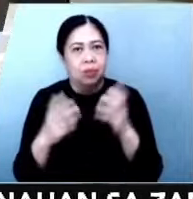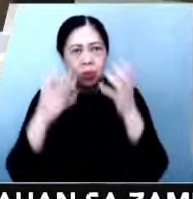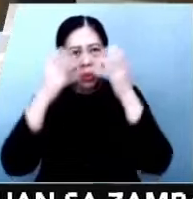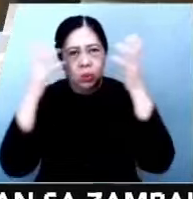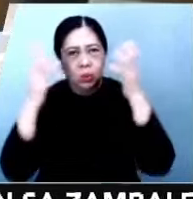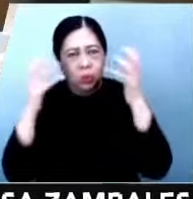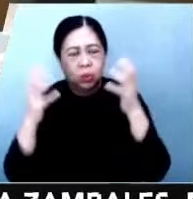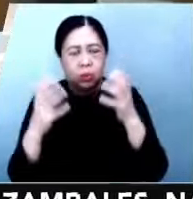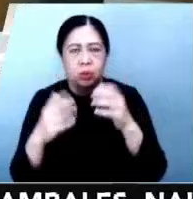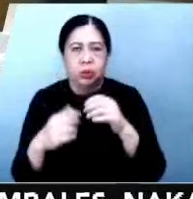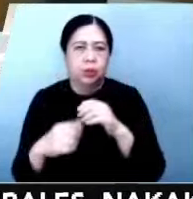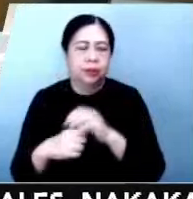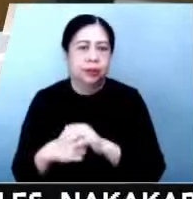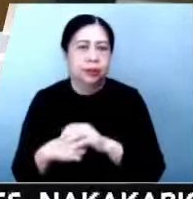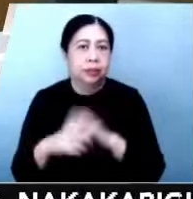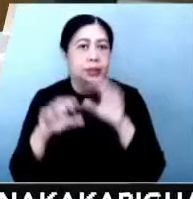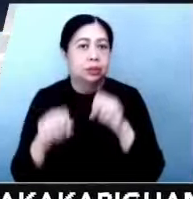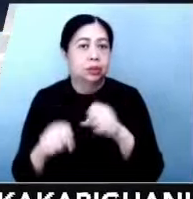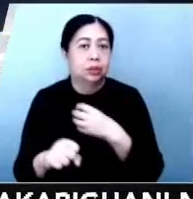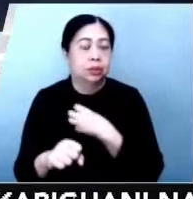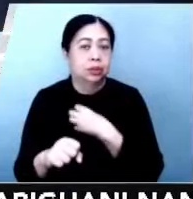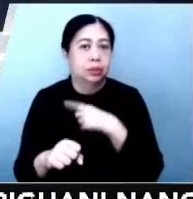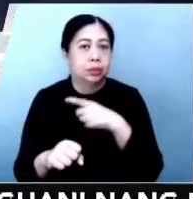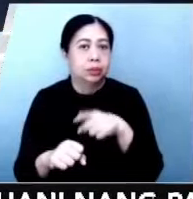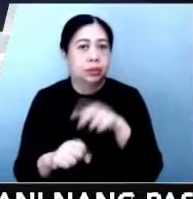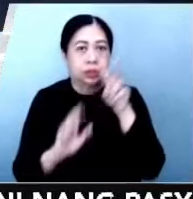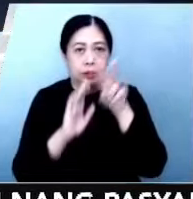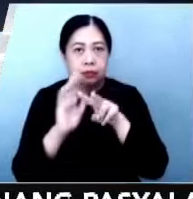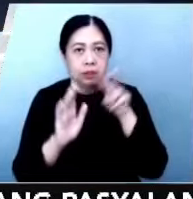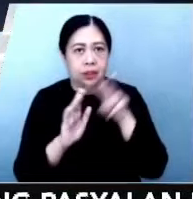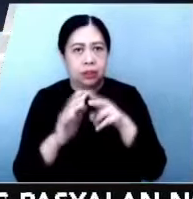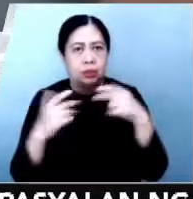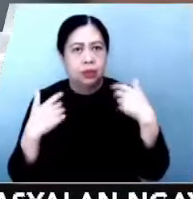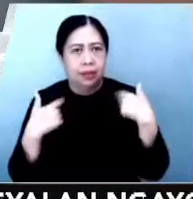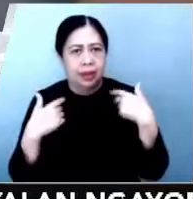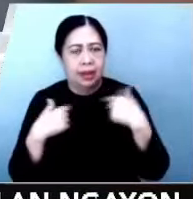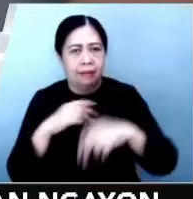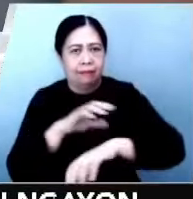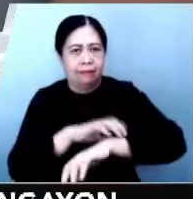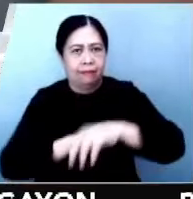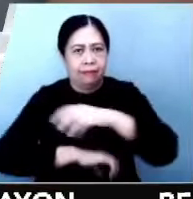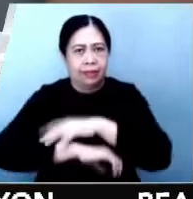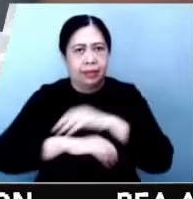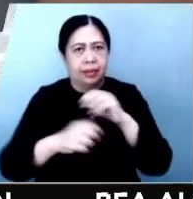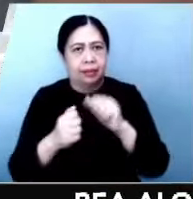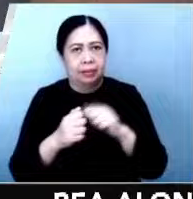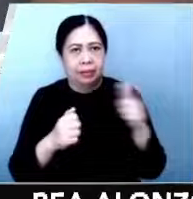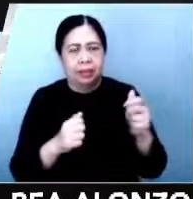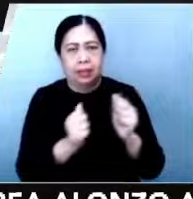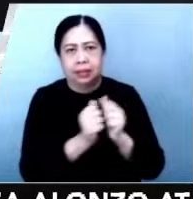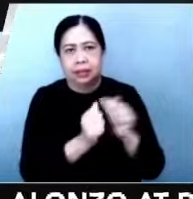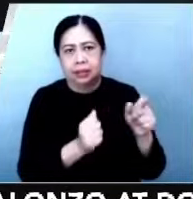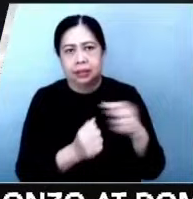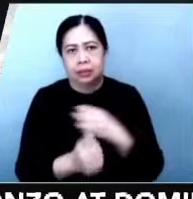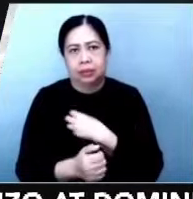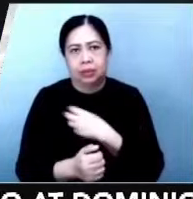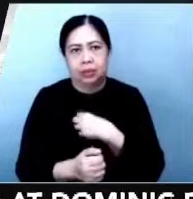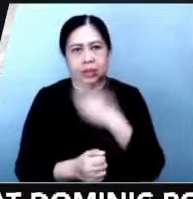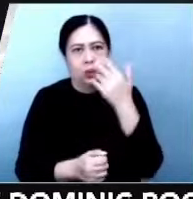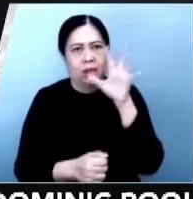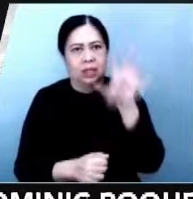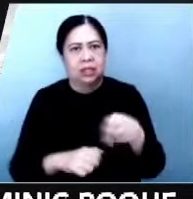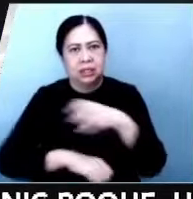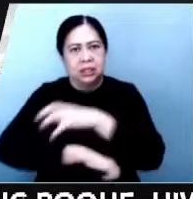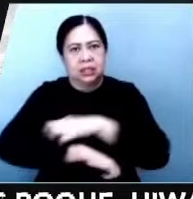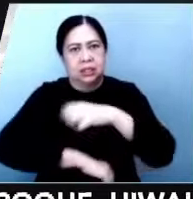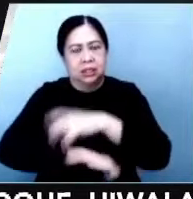nasunod. Ang arresting officer na nasa video, nagtamo ng sugat sa mga kamay, pati ang kanyang kabady. Bakit po niya kayo pinagkakalmot, sir? Kinukuha